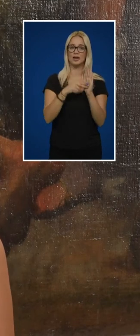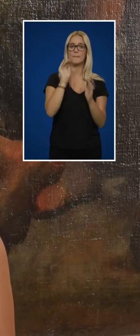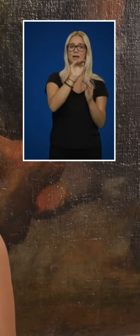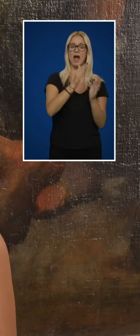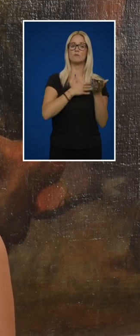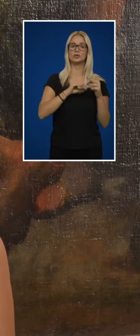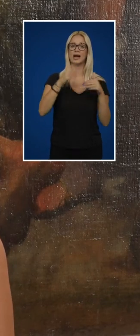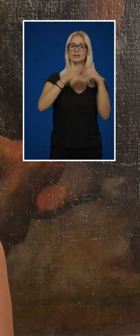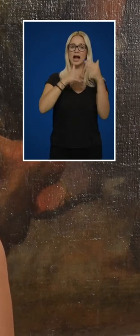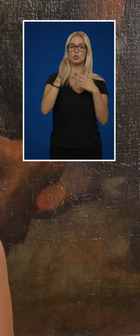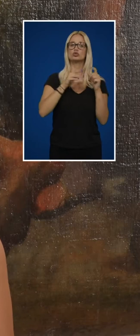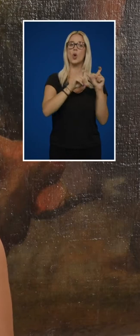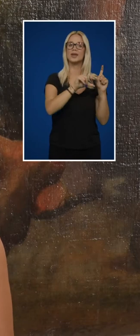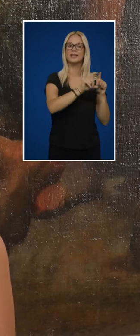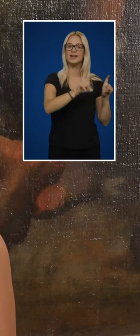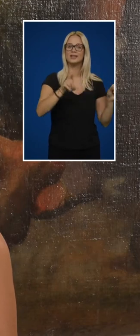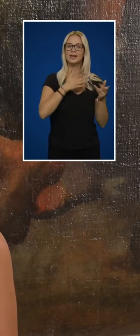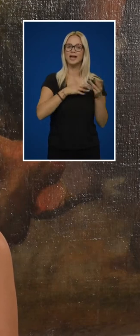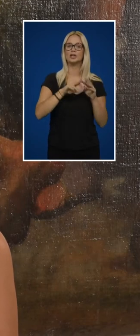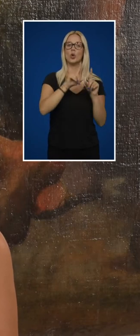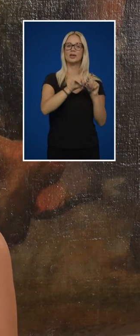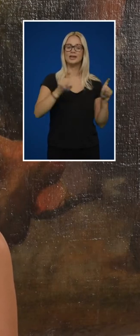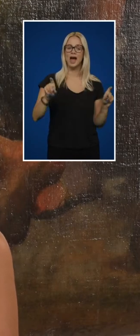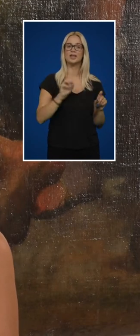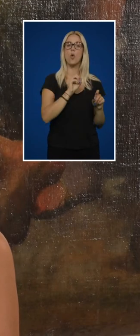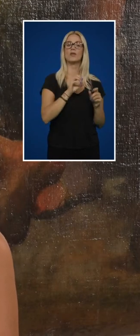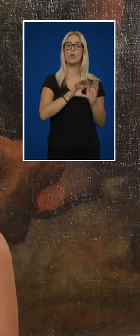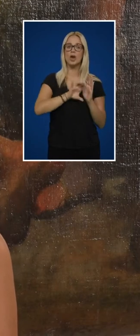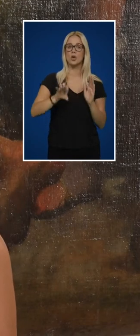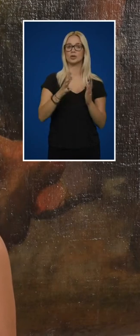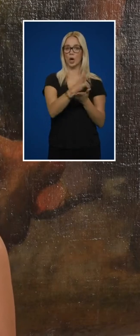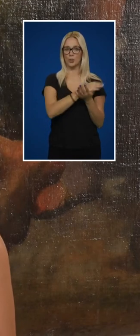cirkularni jedan kružni tok otpada, jer sistem po kojem sad mi